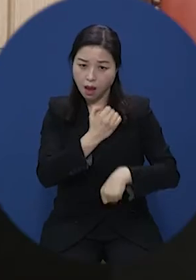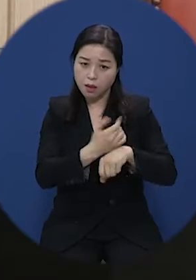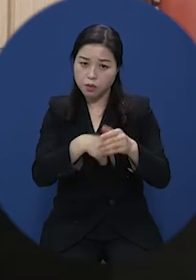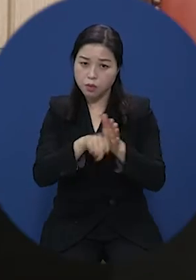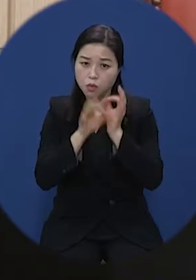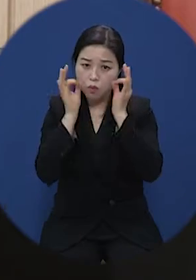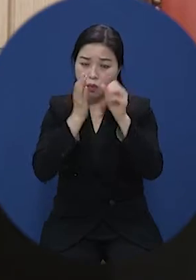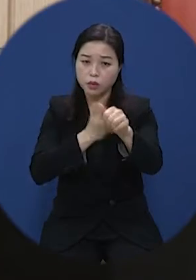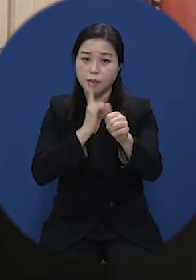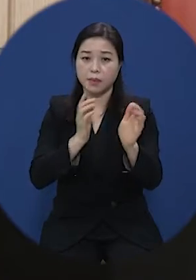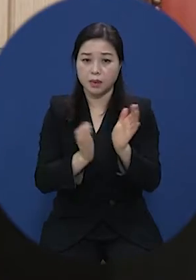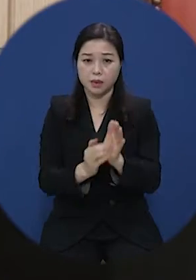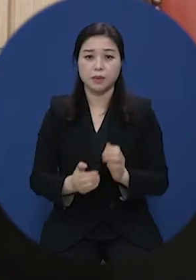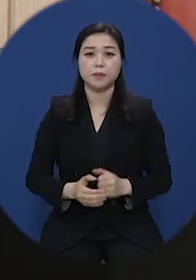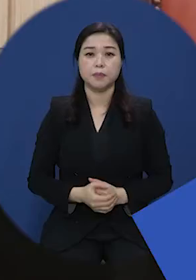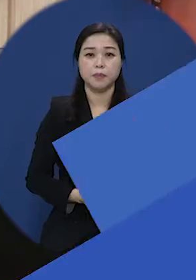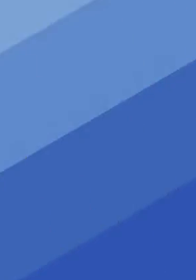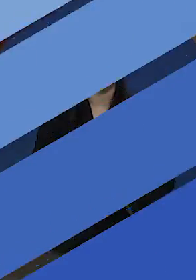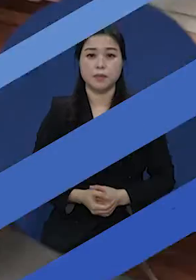당부했습니다.